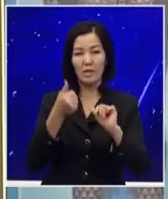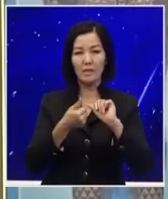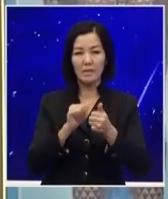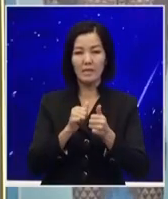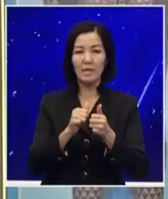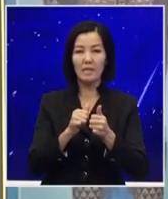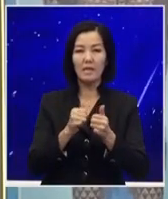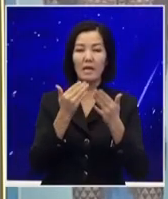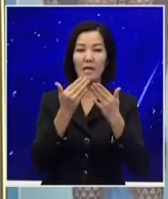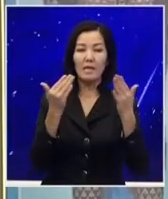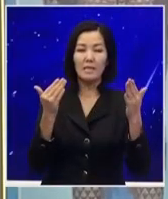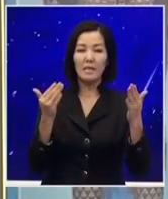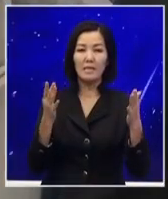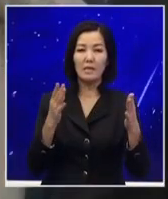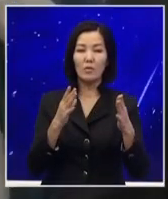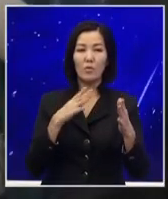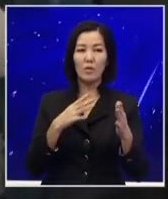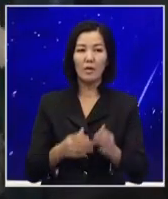елеулі естеліктерімен көмкерілген.